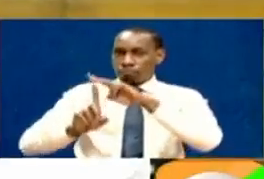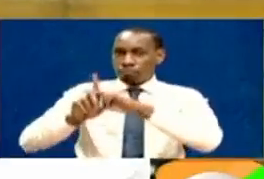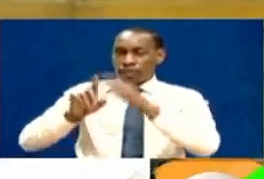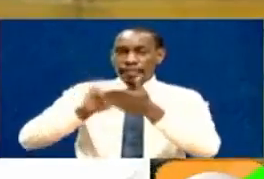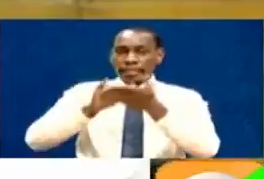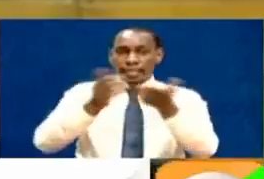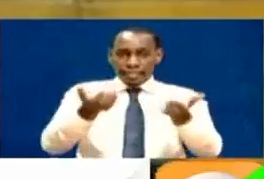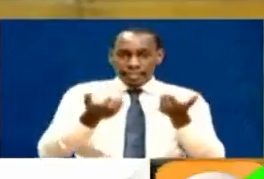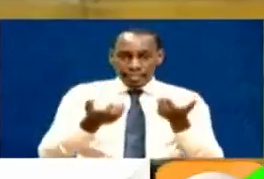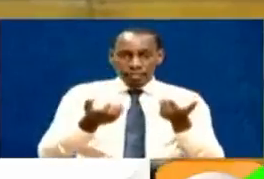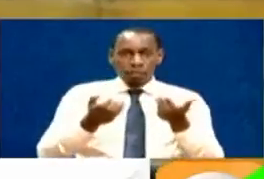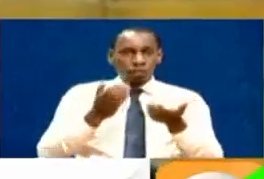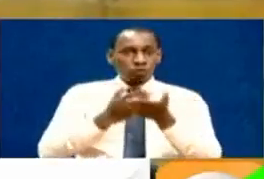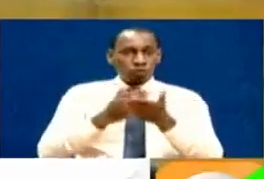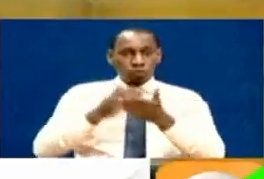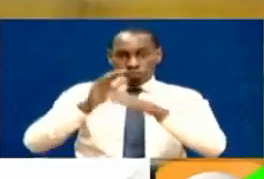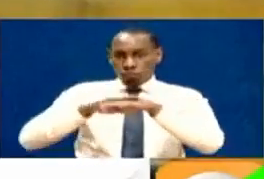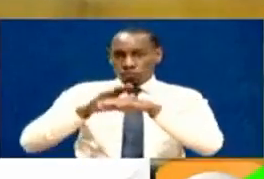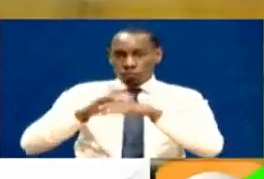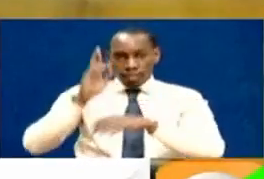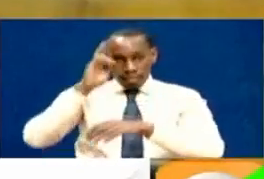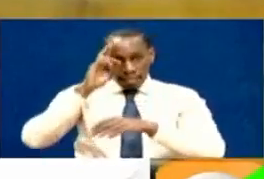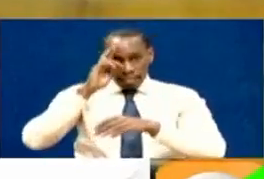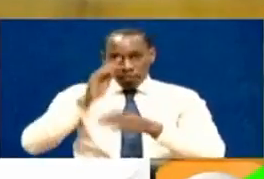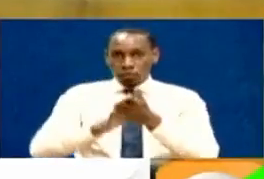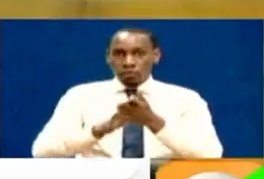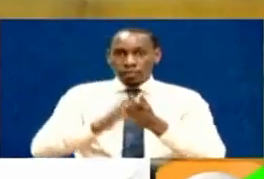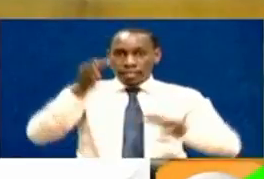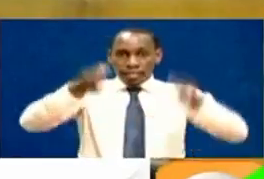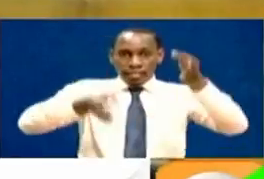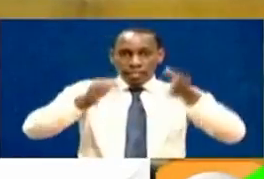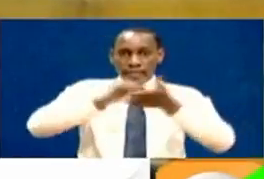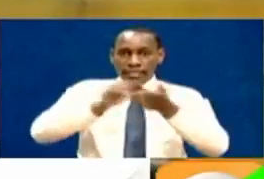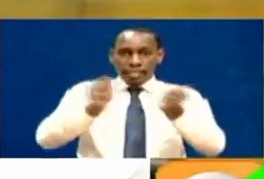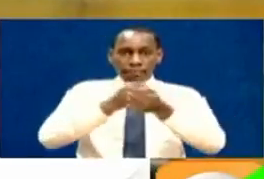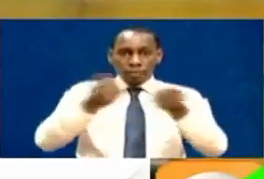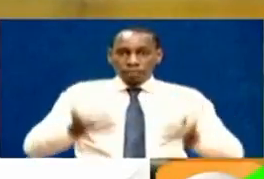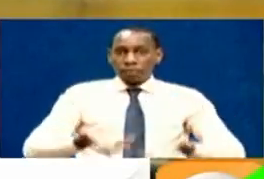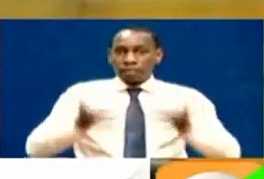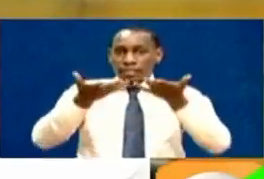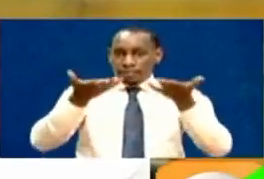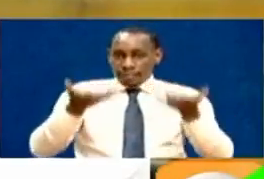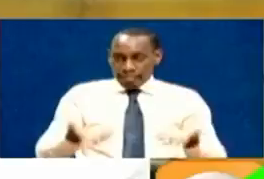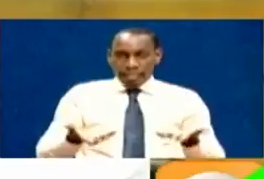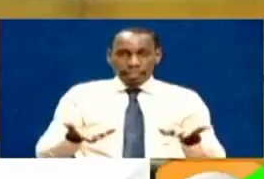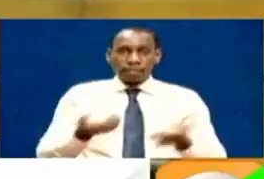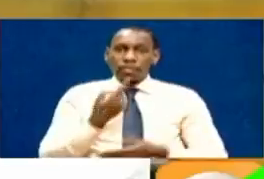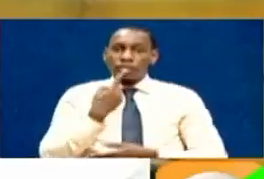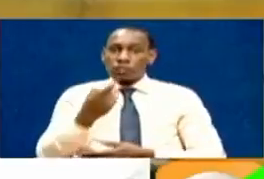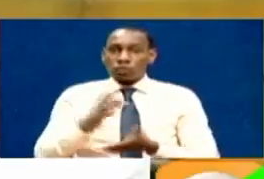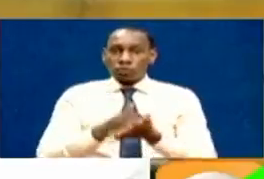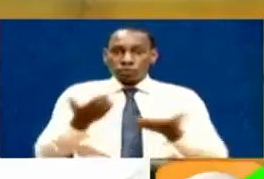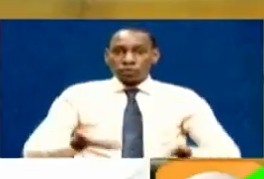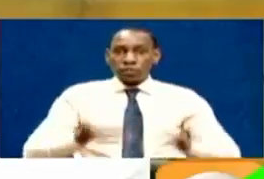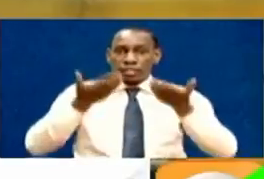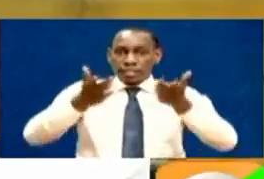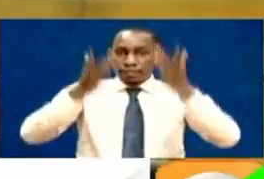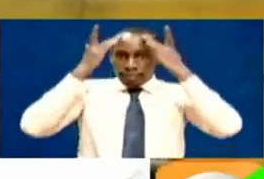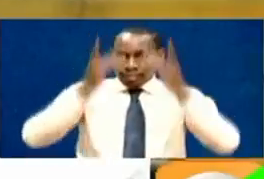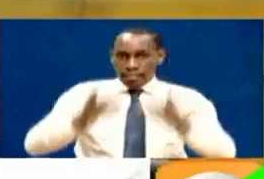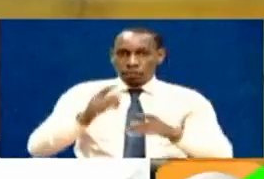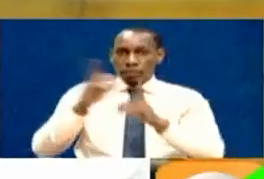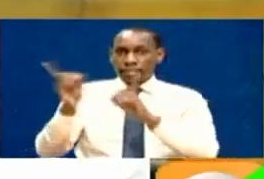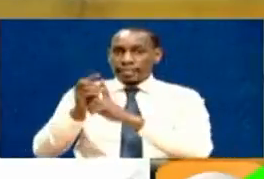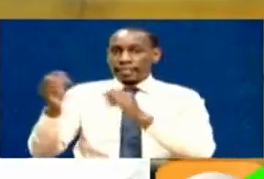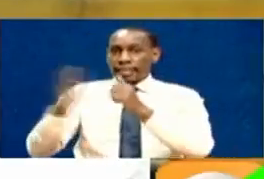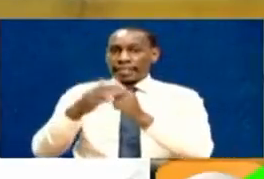need a very well reasoned ruling which I cannot do as at now. So I'll deliver my ruling on 9th, that's